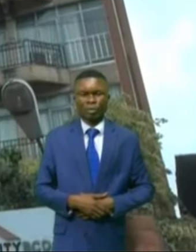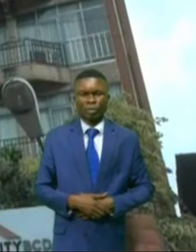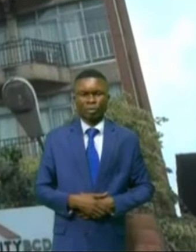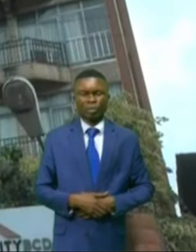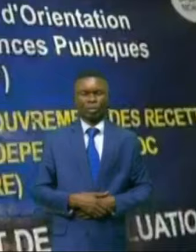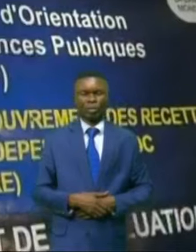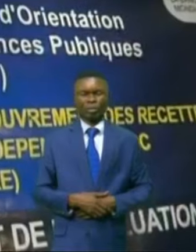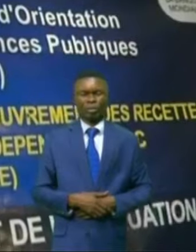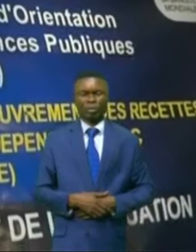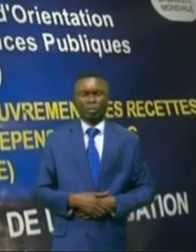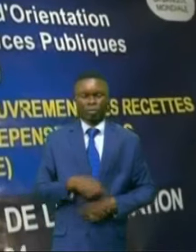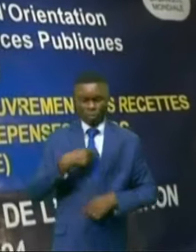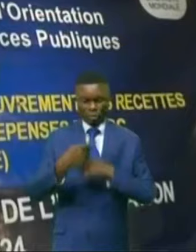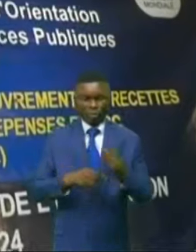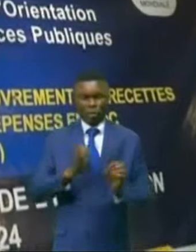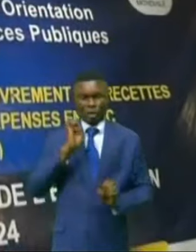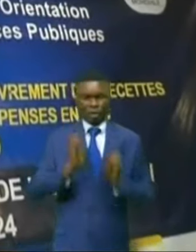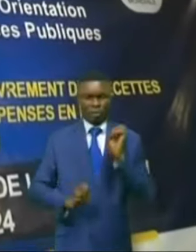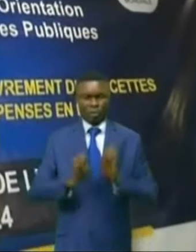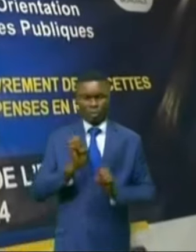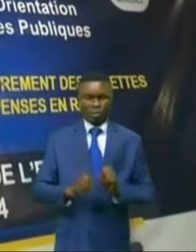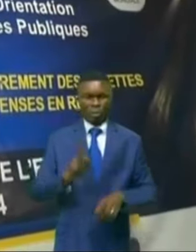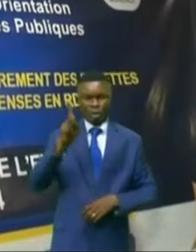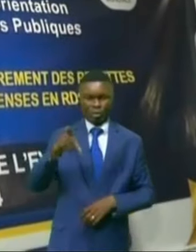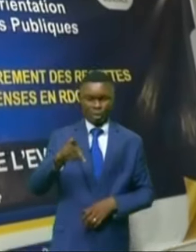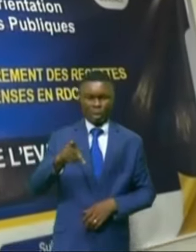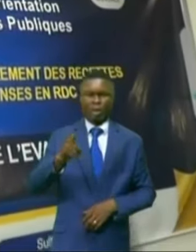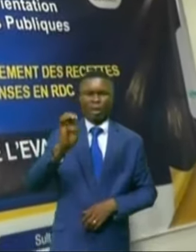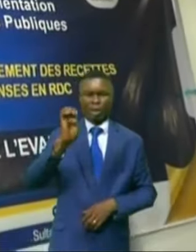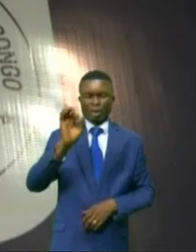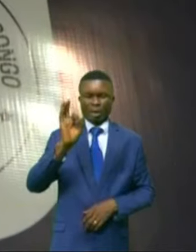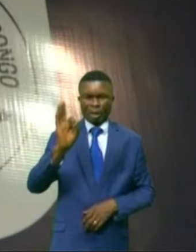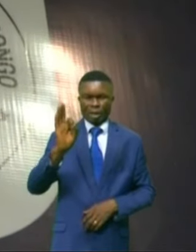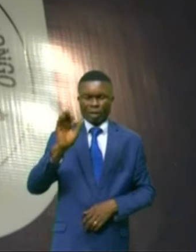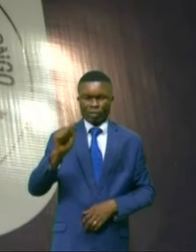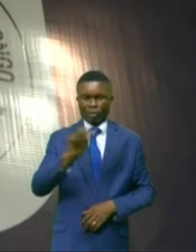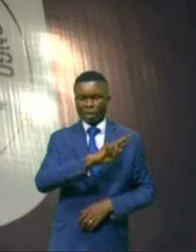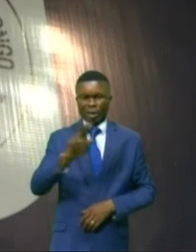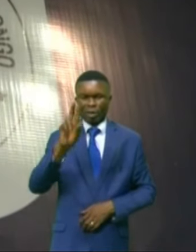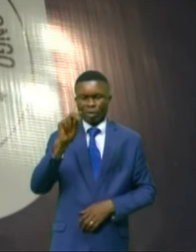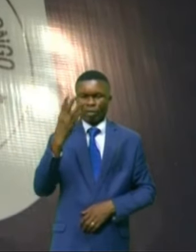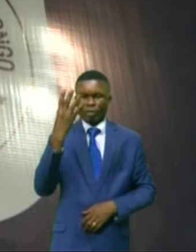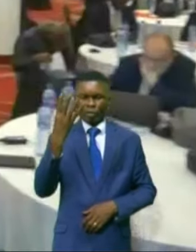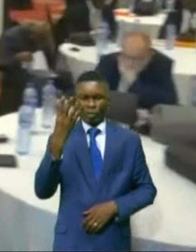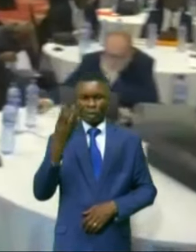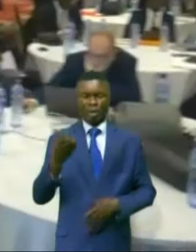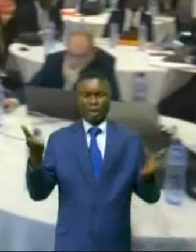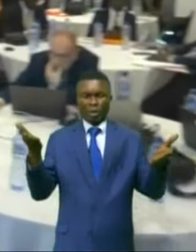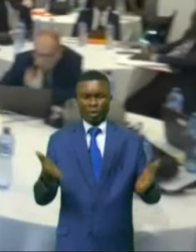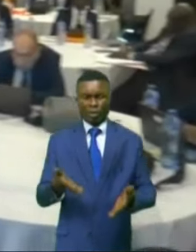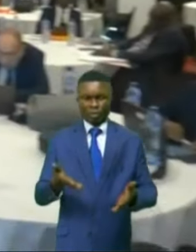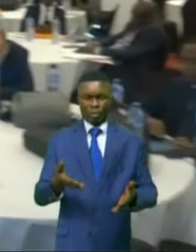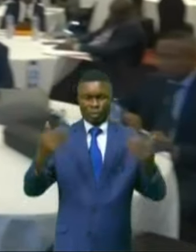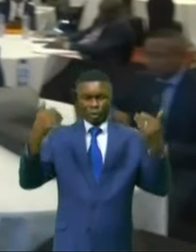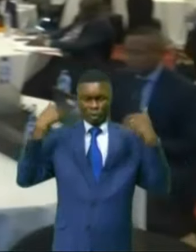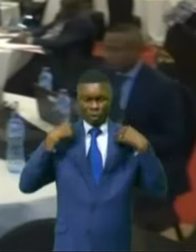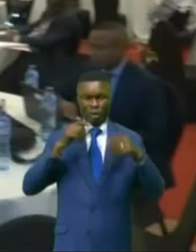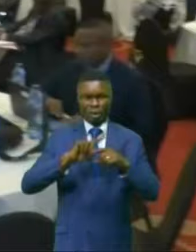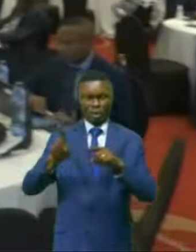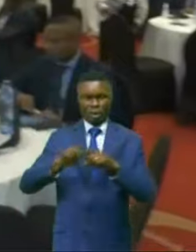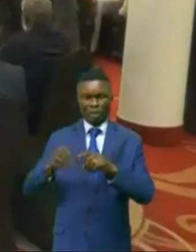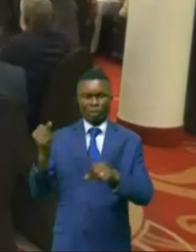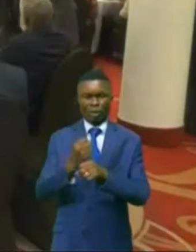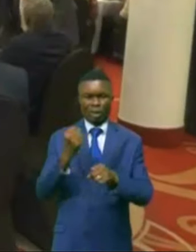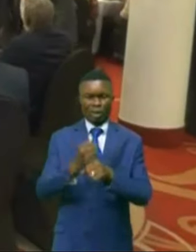L'atelier de lancement de l'évaluation PEFA 2024 a connu la participation des cadres des différents services